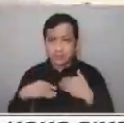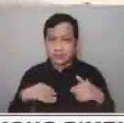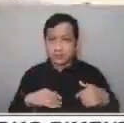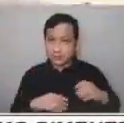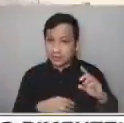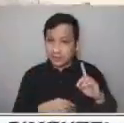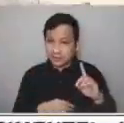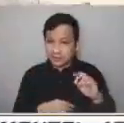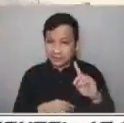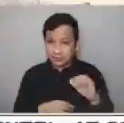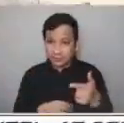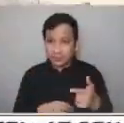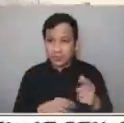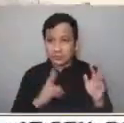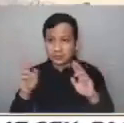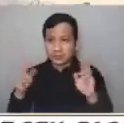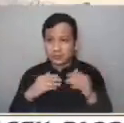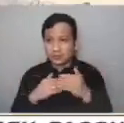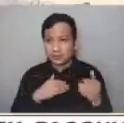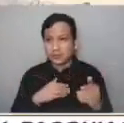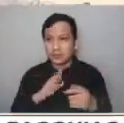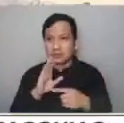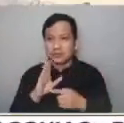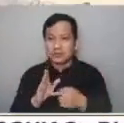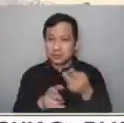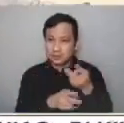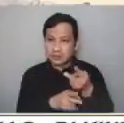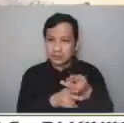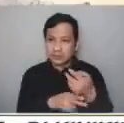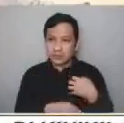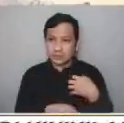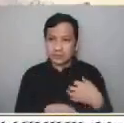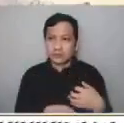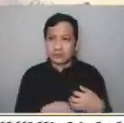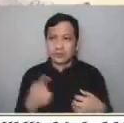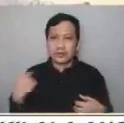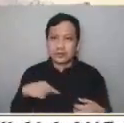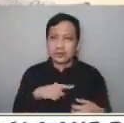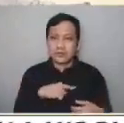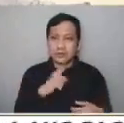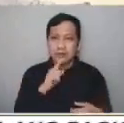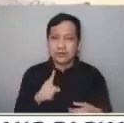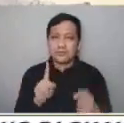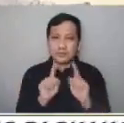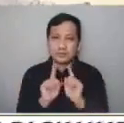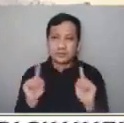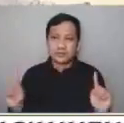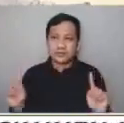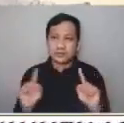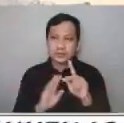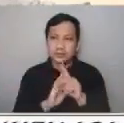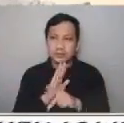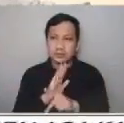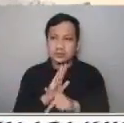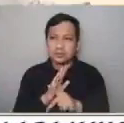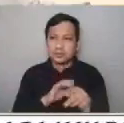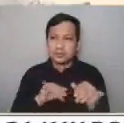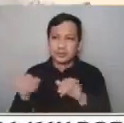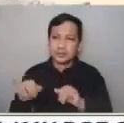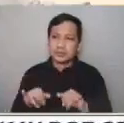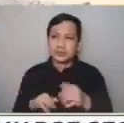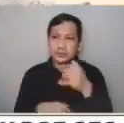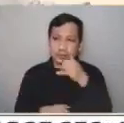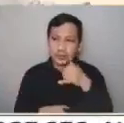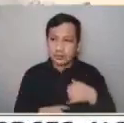itong Dolomite Beach bilang paghahanda sa pagbubukas sa publiko. At bukod sa health protocols at ilang mga panuntunan na